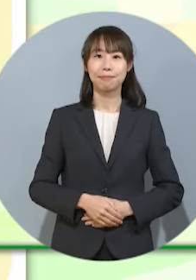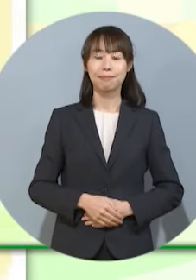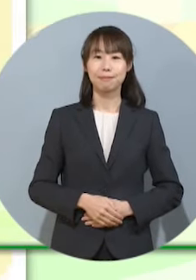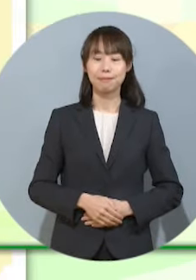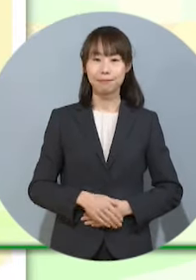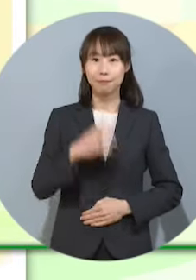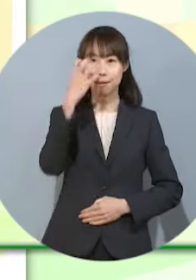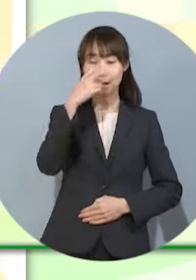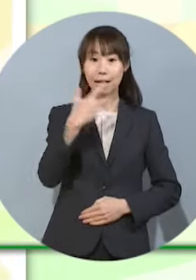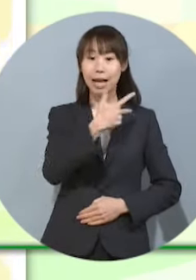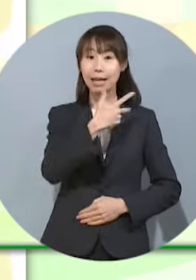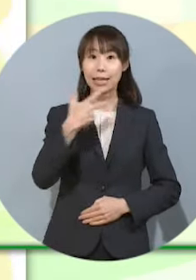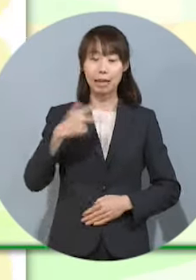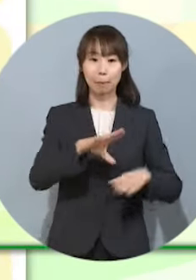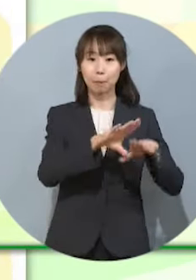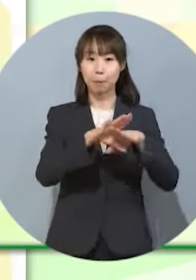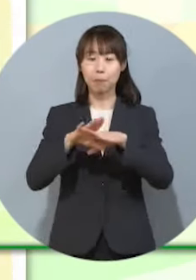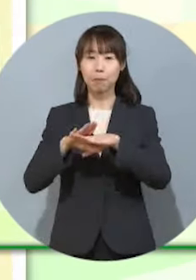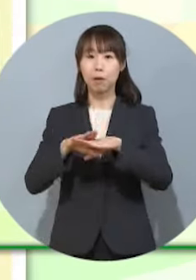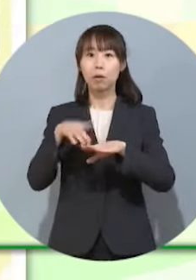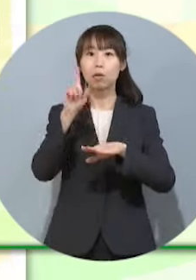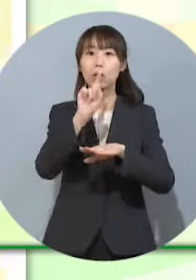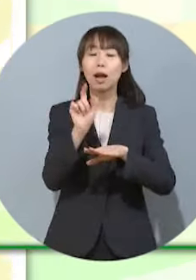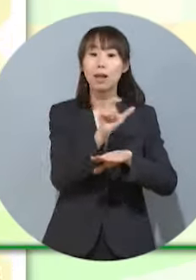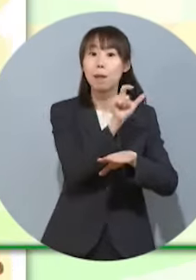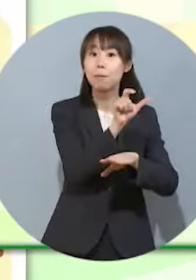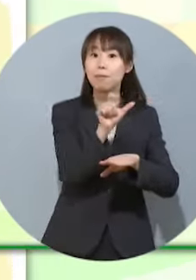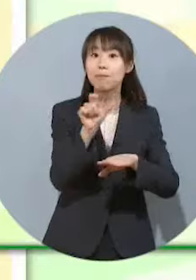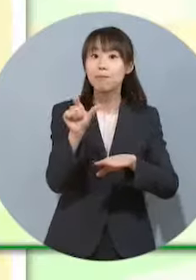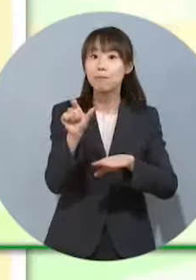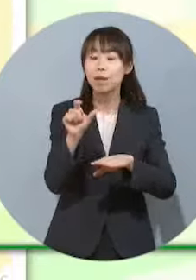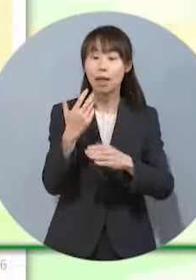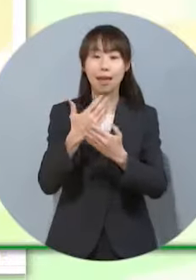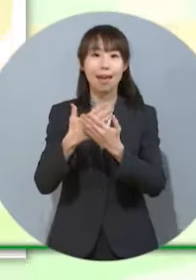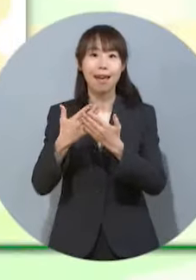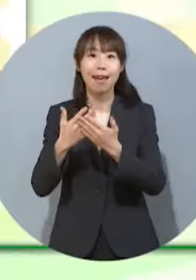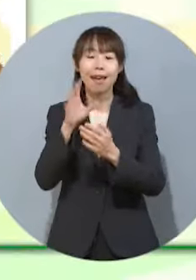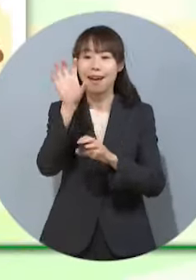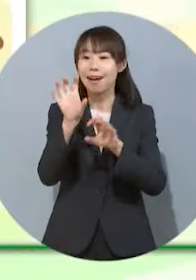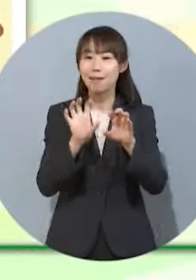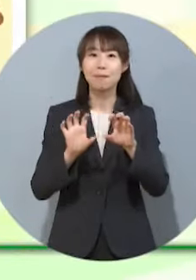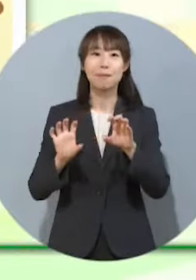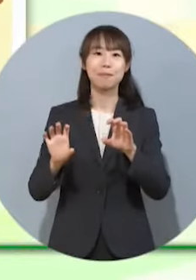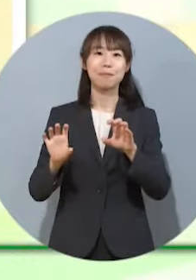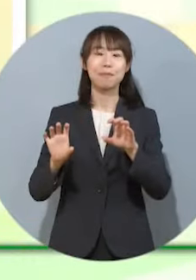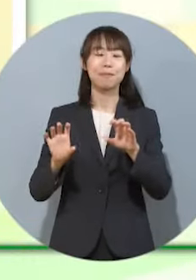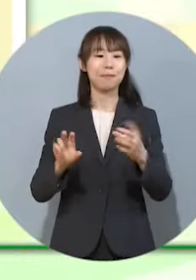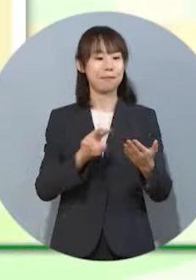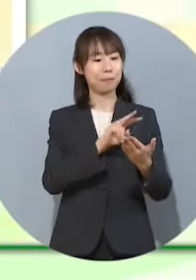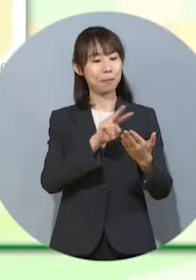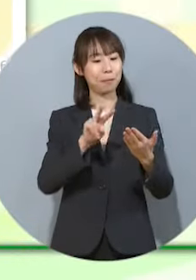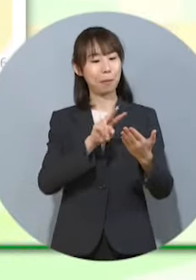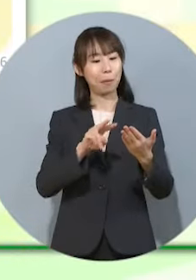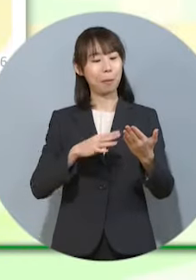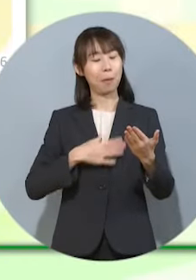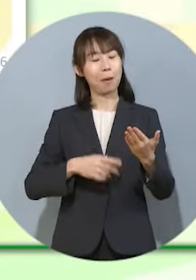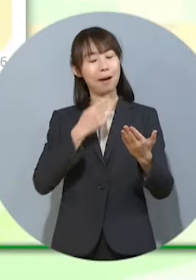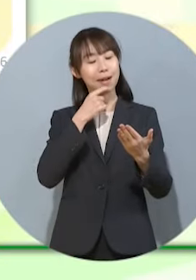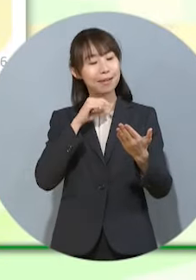振り仮名付きで一目見ただけで内容が理解できるようイラストも多用しています